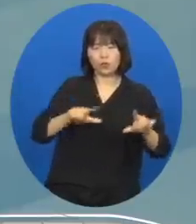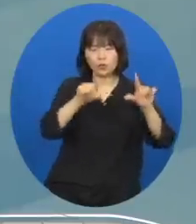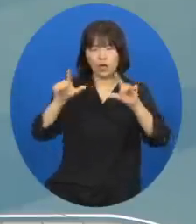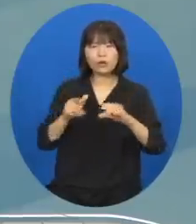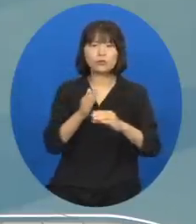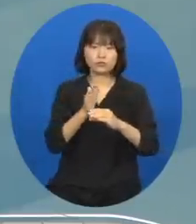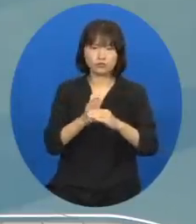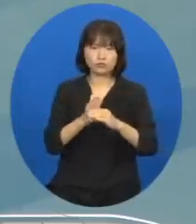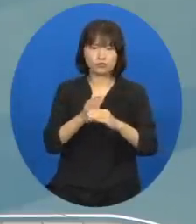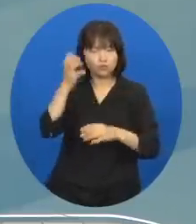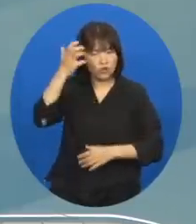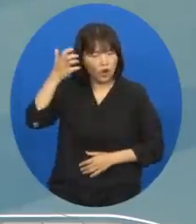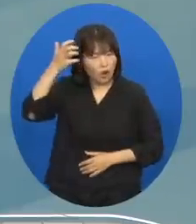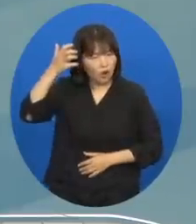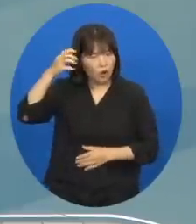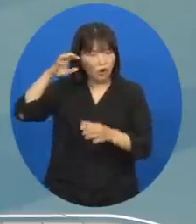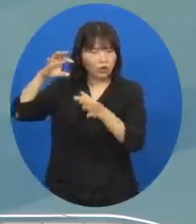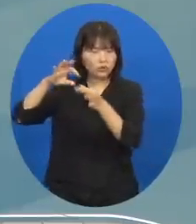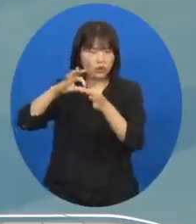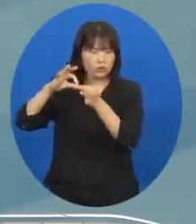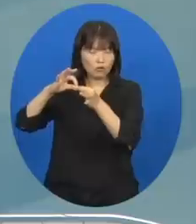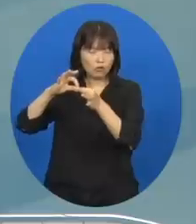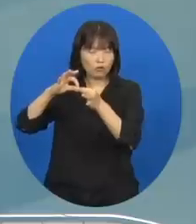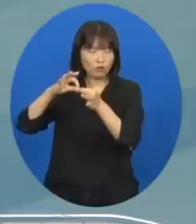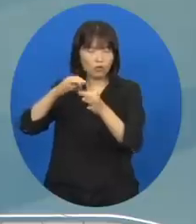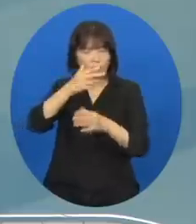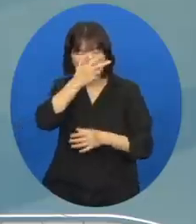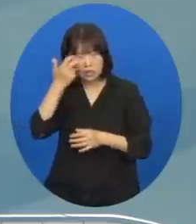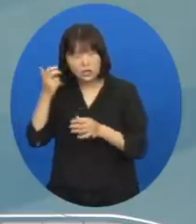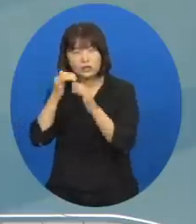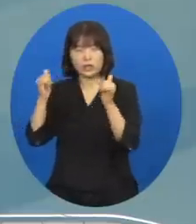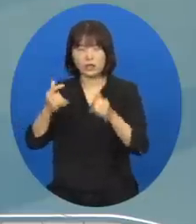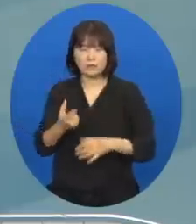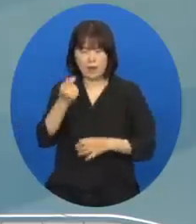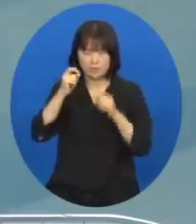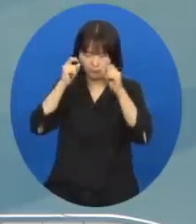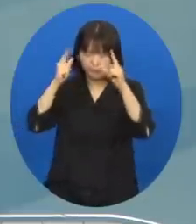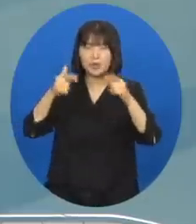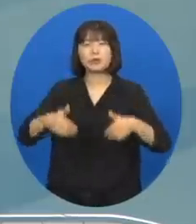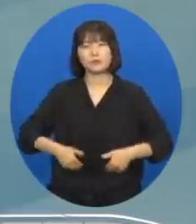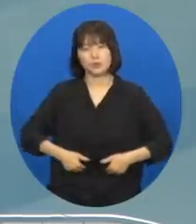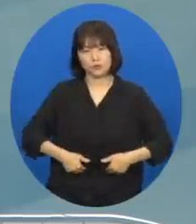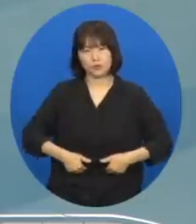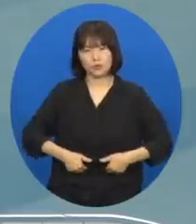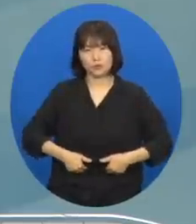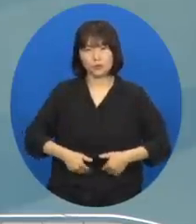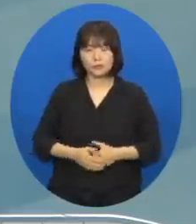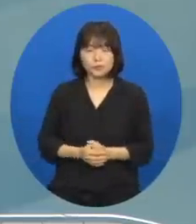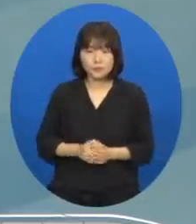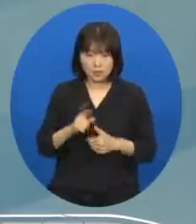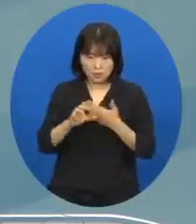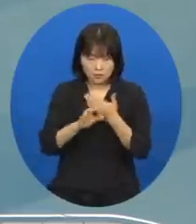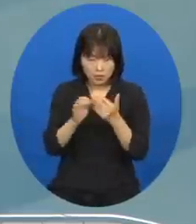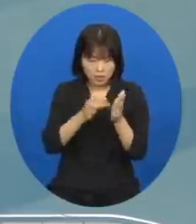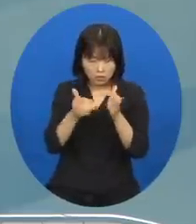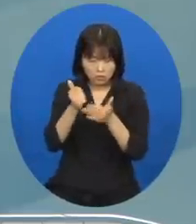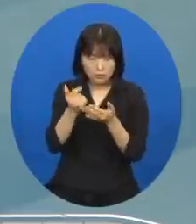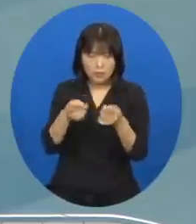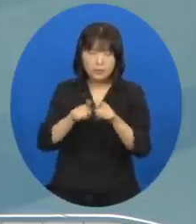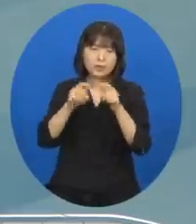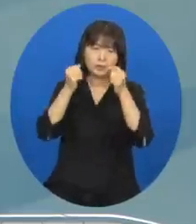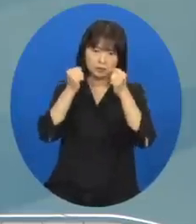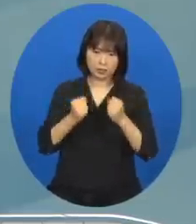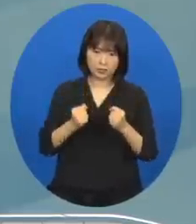영적으로는 잠이 들어 있는 상태입니다. 빨리 깨어나야 합니다. 그렇다면 예수님께서 함께 계신